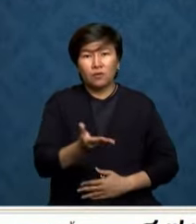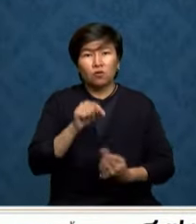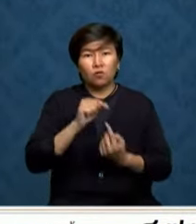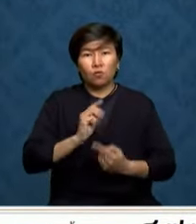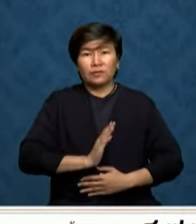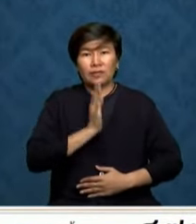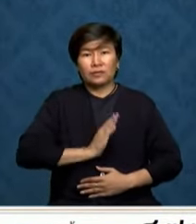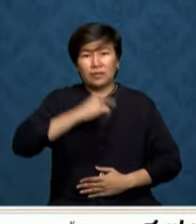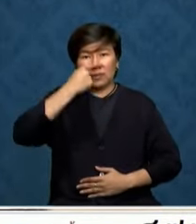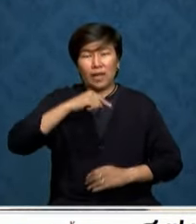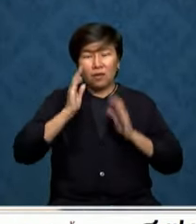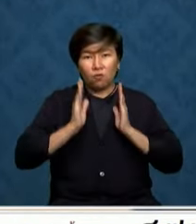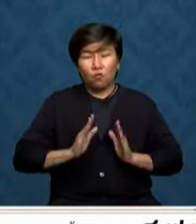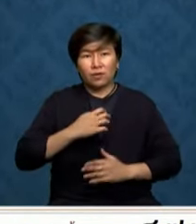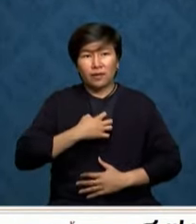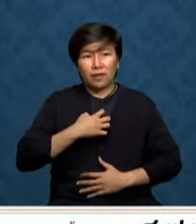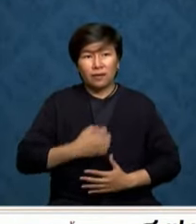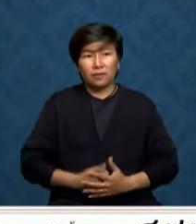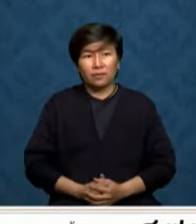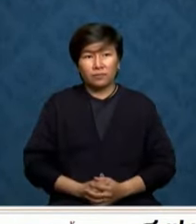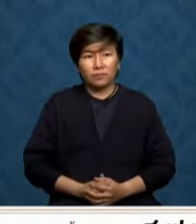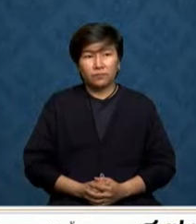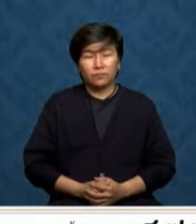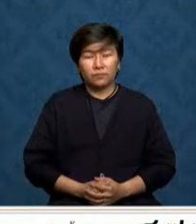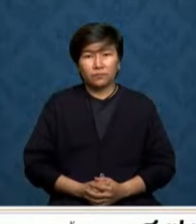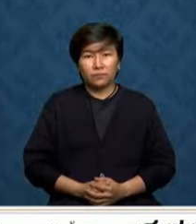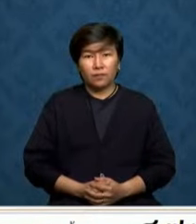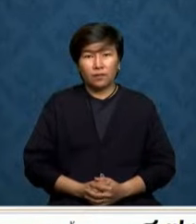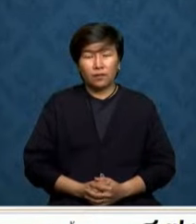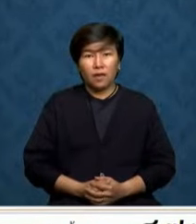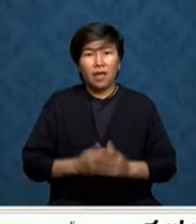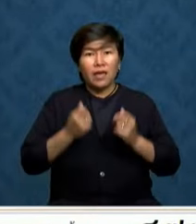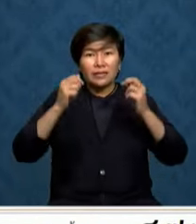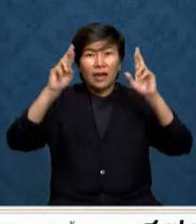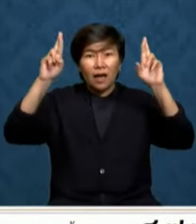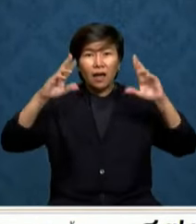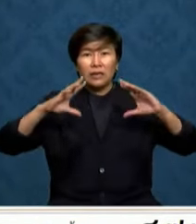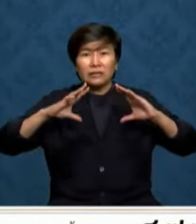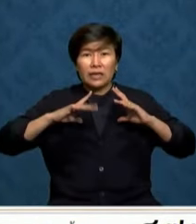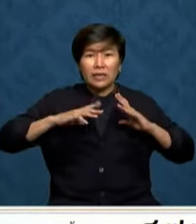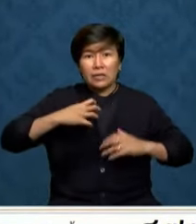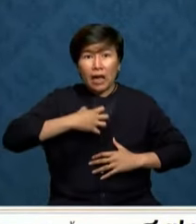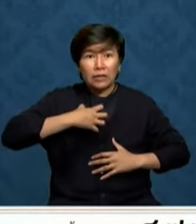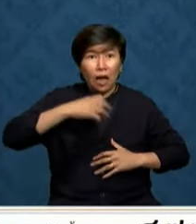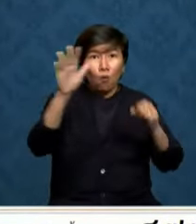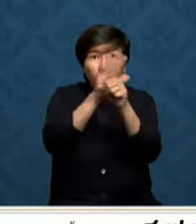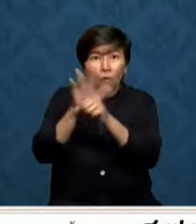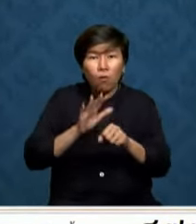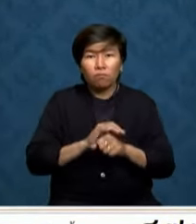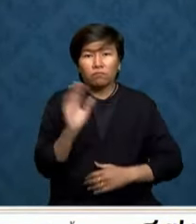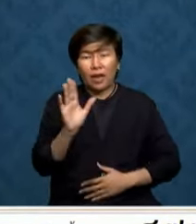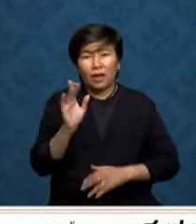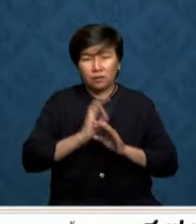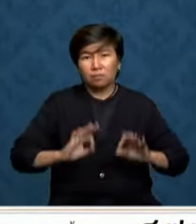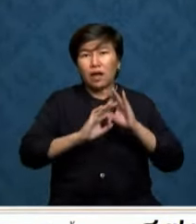คนไทยเราไม่ใช่ต้องการความเสรีทุกเรื่องบางเรื่องเราจะต้องปกป้องก็ต้องปกป้อง